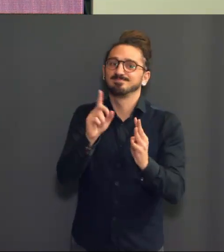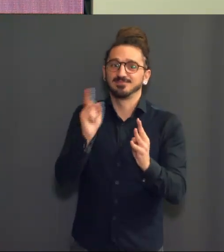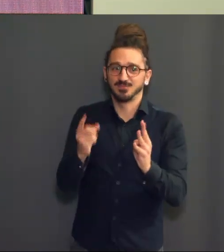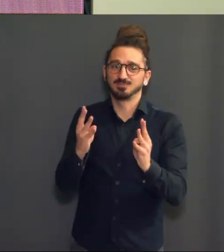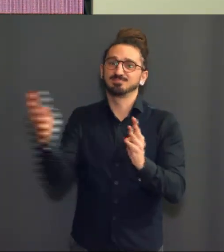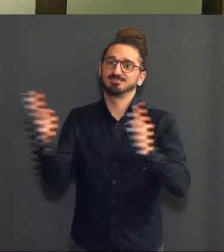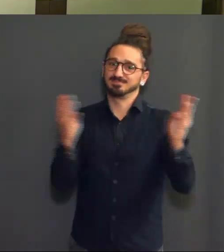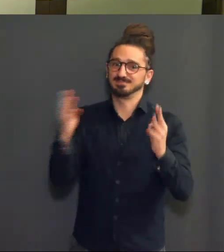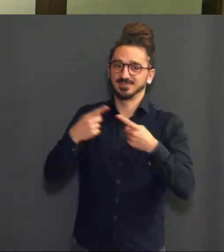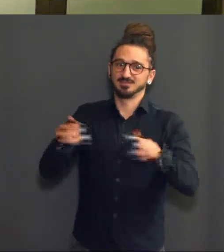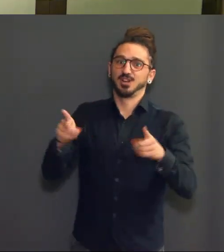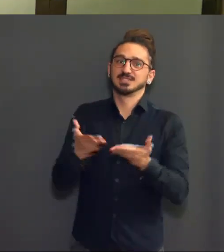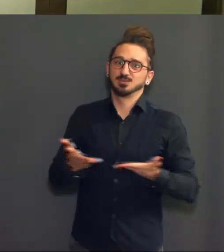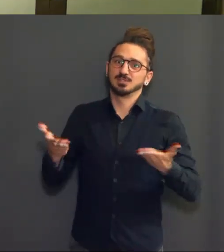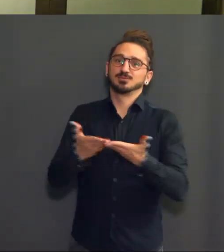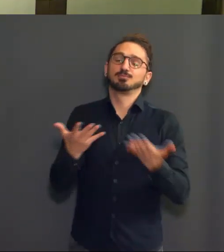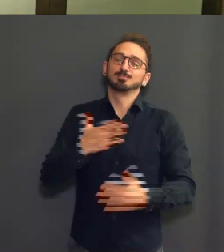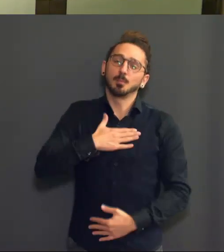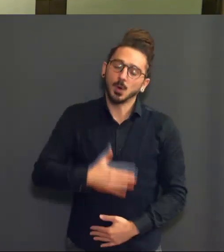Merci.